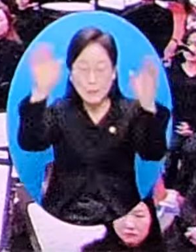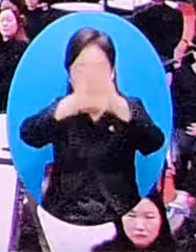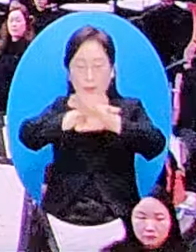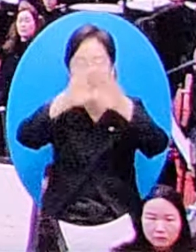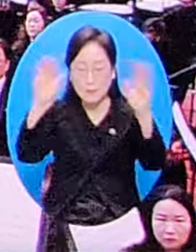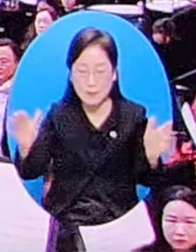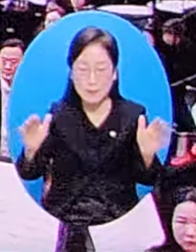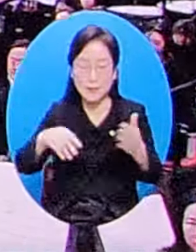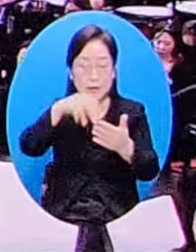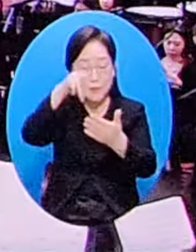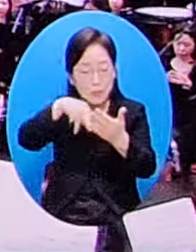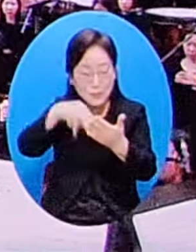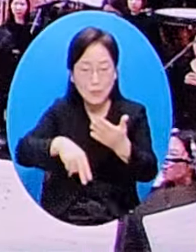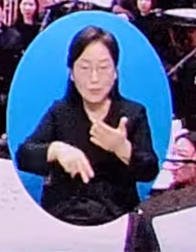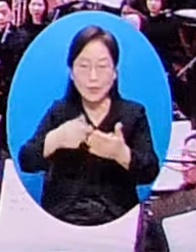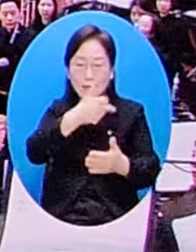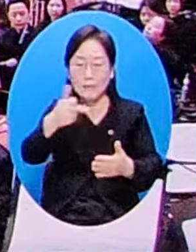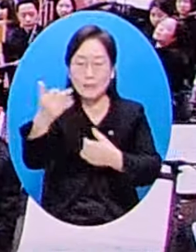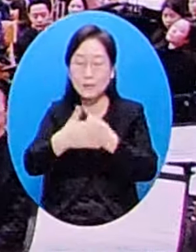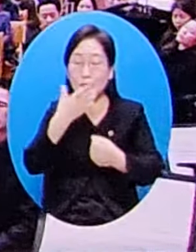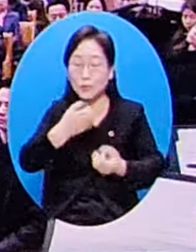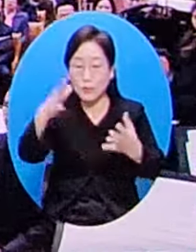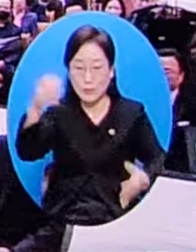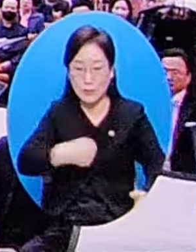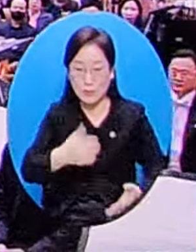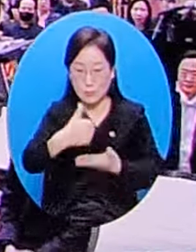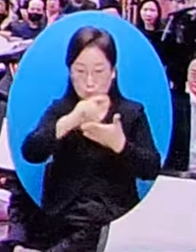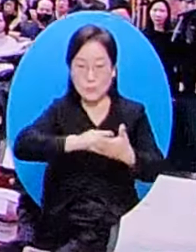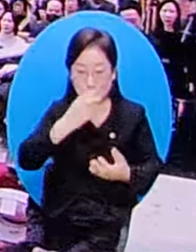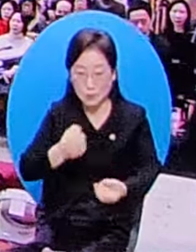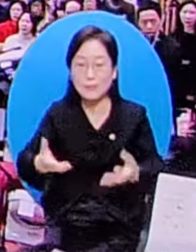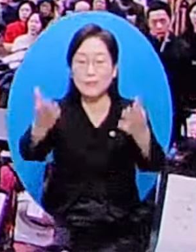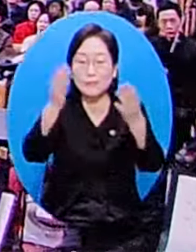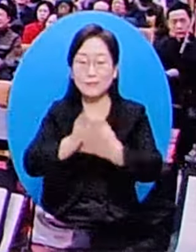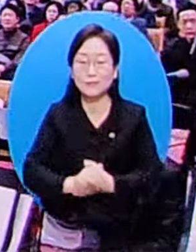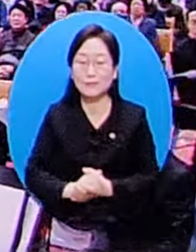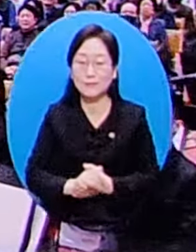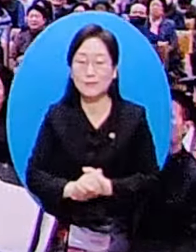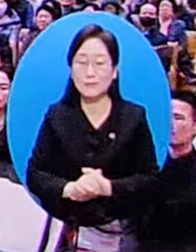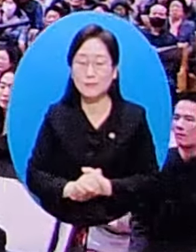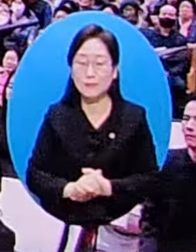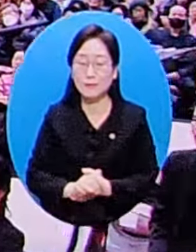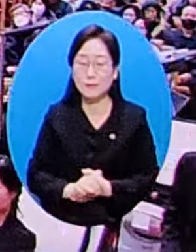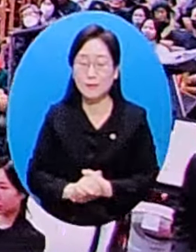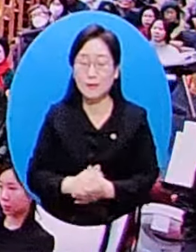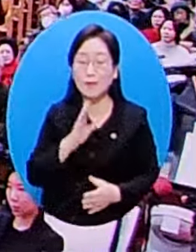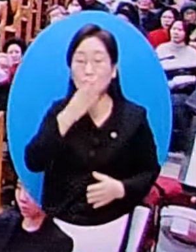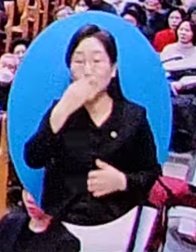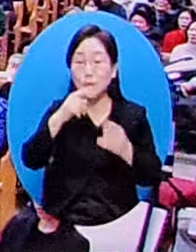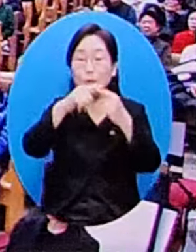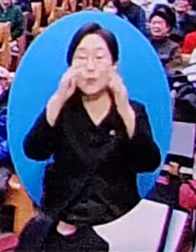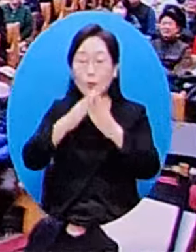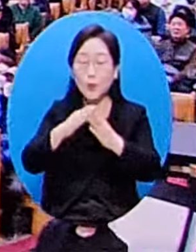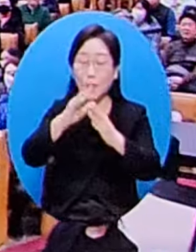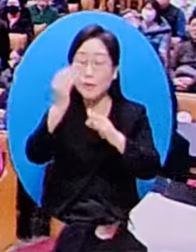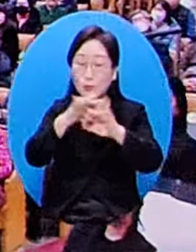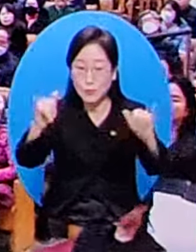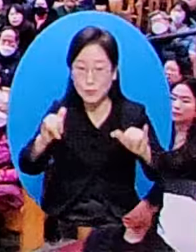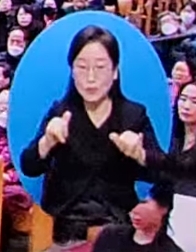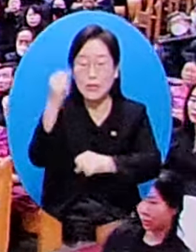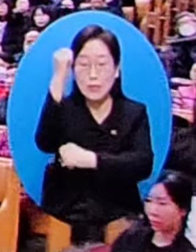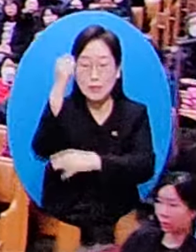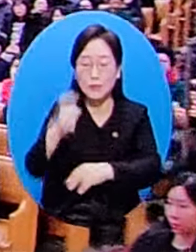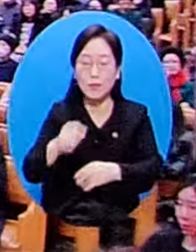하나님의 큰 은혜와 축복 가운데 들어간 여러분들 되기를 주님으로 축원합니다. 우리 순복음 성도들은 기본적으로 1년에 2독